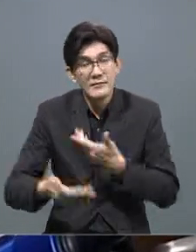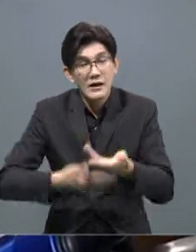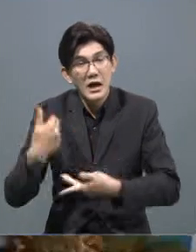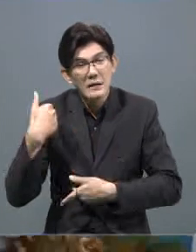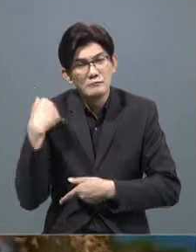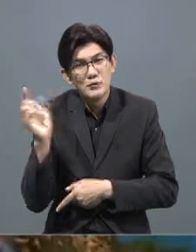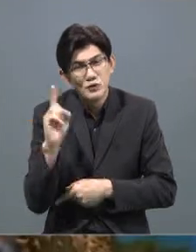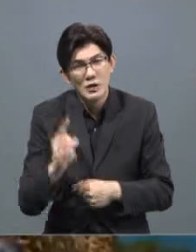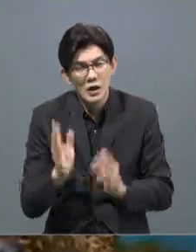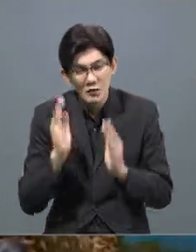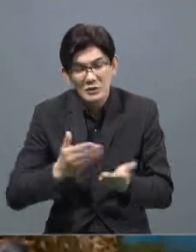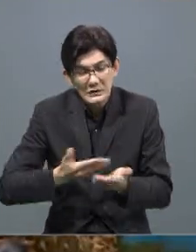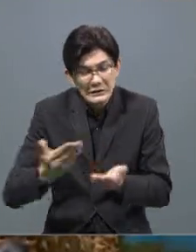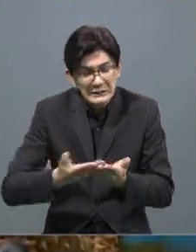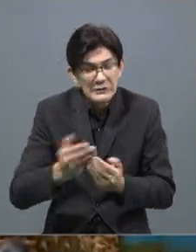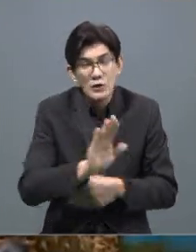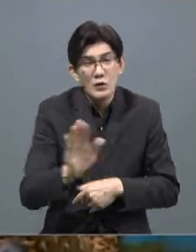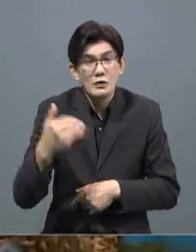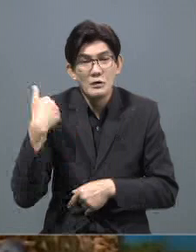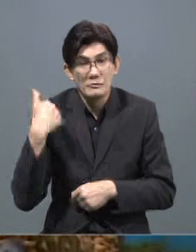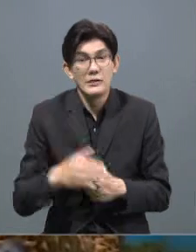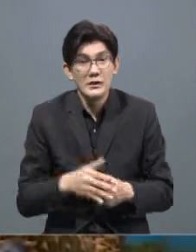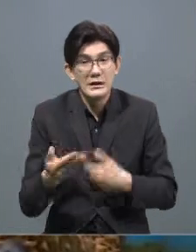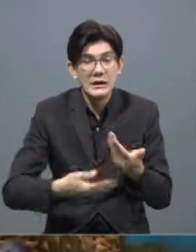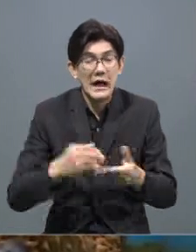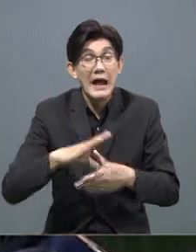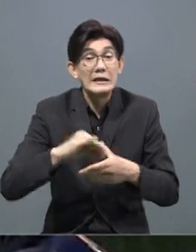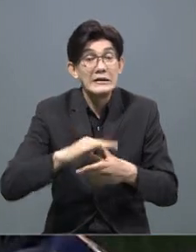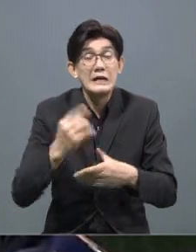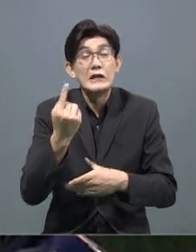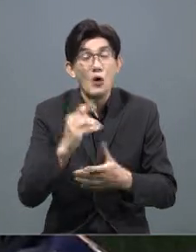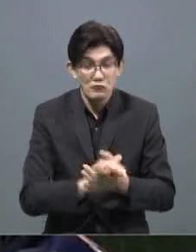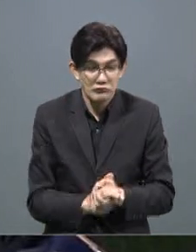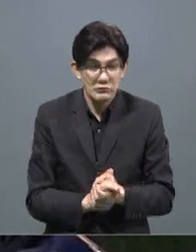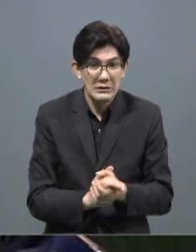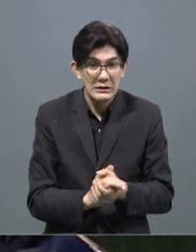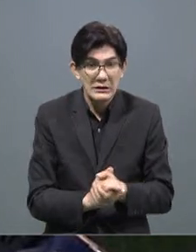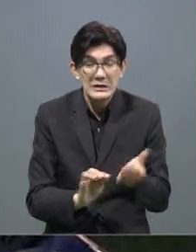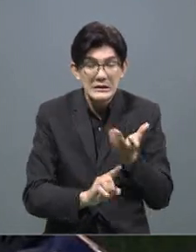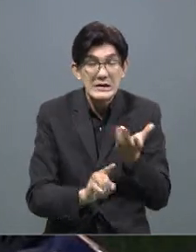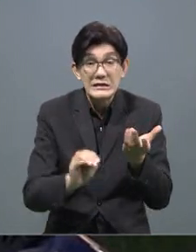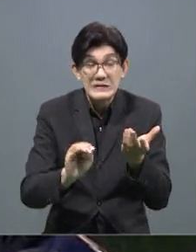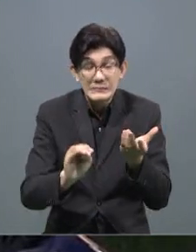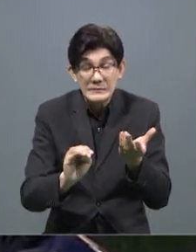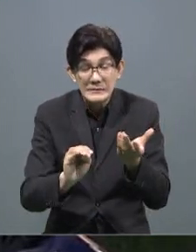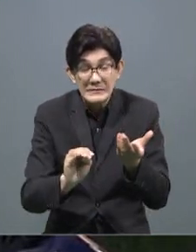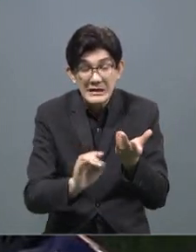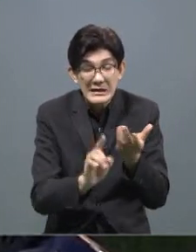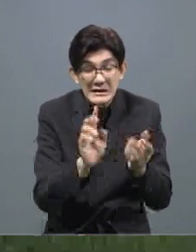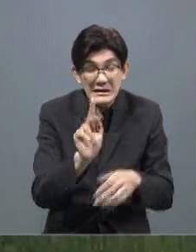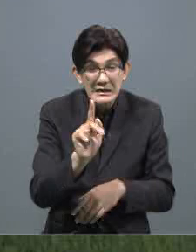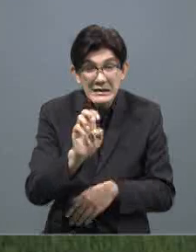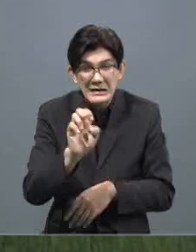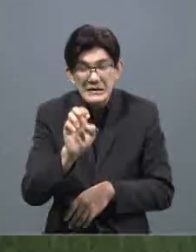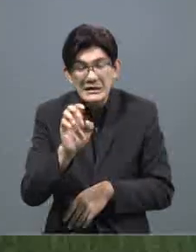เนี่ยก็ขายให้กับผู้บริโภคในตลาดอราจะขายแบบเนื้อทุเรียนล้วนนะครับเริ่มต้นที่ขีดละ 40บาทแต่ถ้าเป็นทุเรียนพันธุ์เกรด